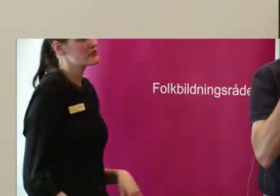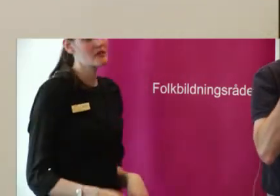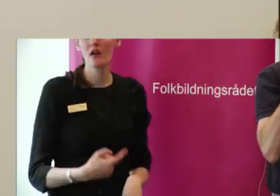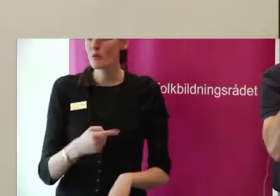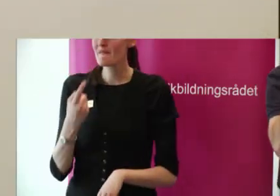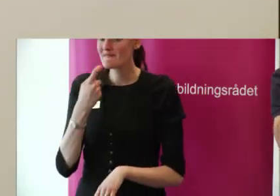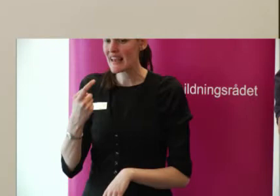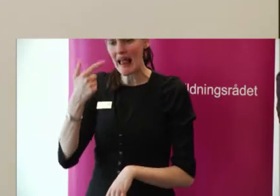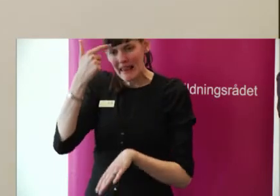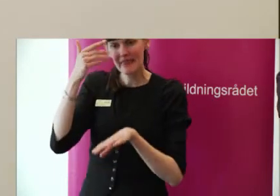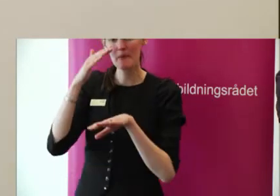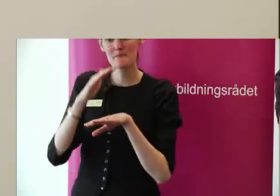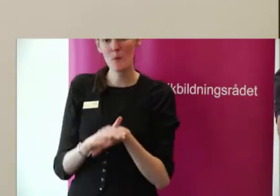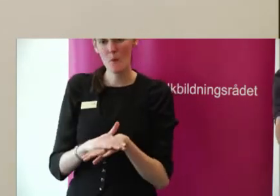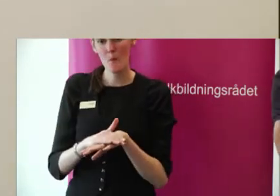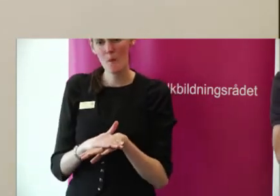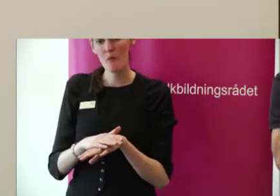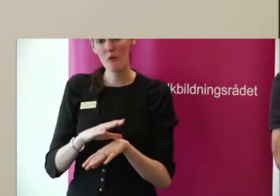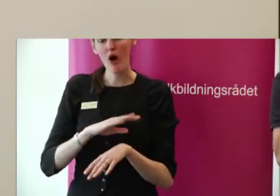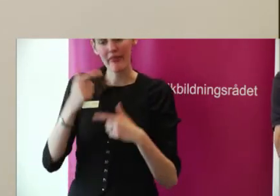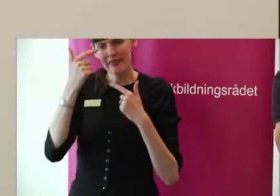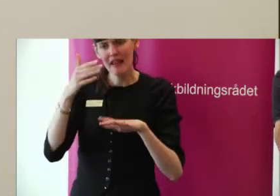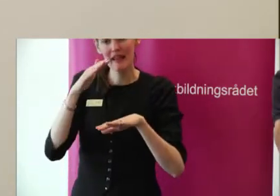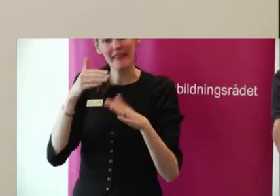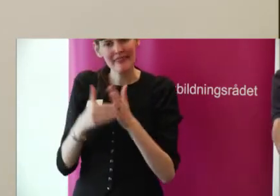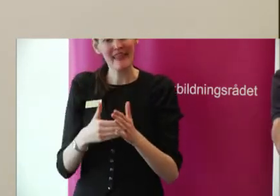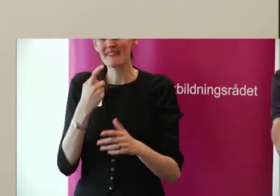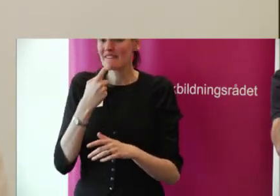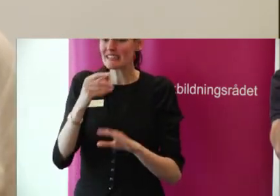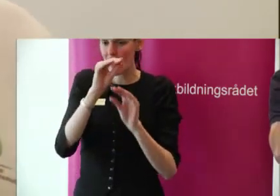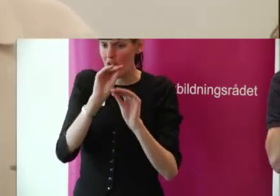oss. Man har tillit till finska